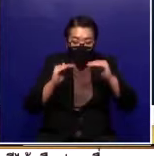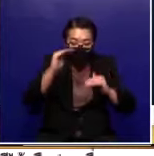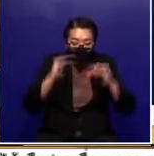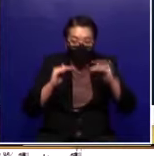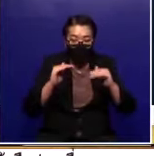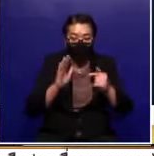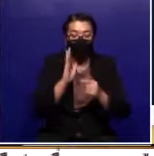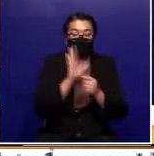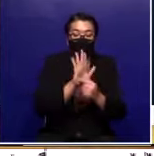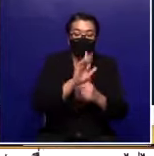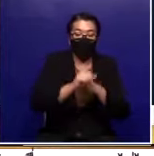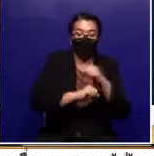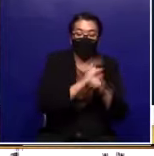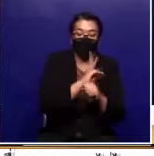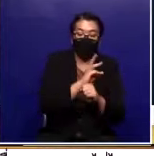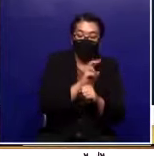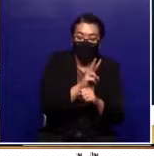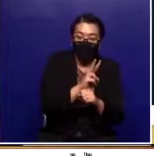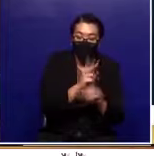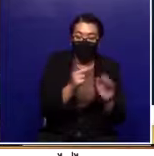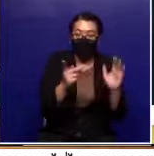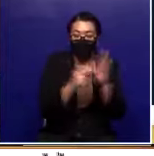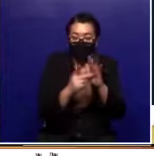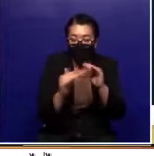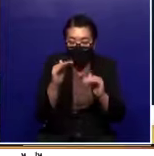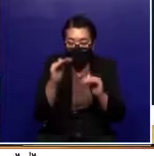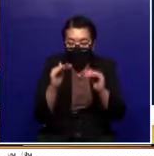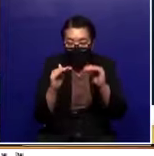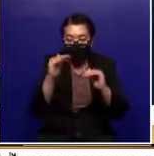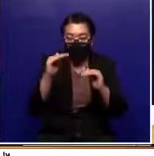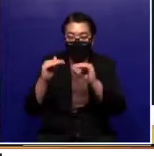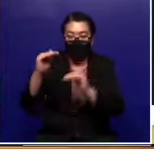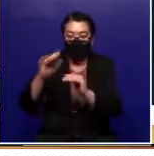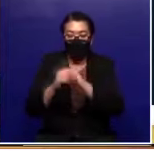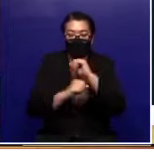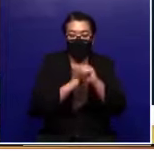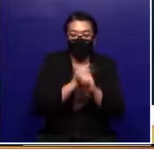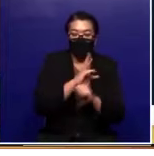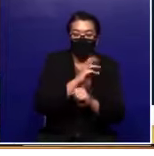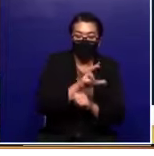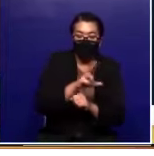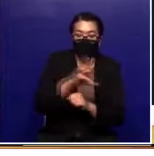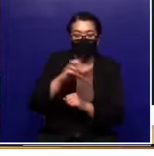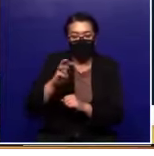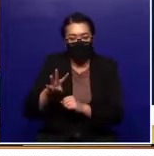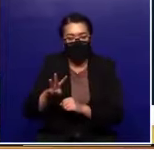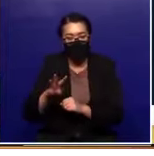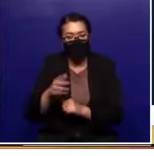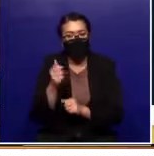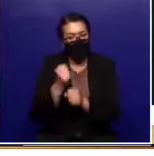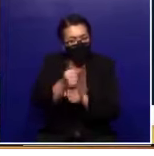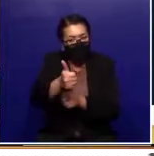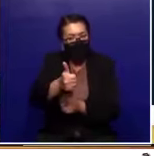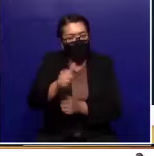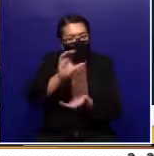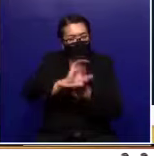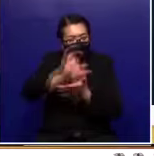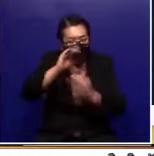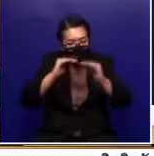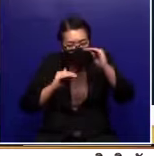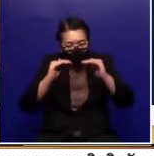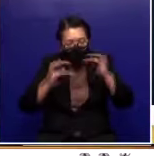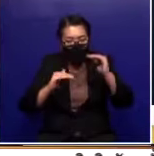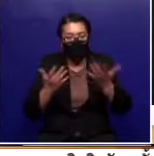เช่นปี62ท่านกู้เลยไปและท่านก็มาตั้งงบประมาณไว้ปี63-64เฮ้ยแบบนี้ก็ได้ด้วยเหรอขอโทษครับท่านประธาน